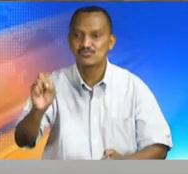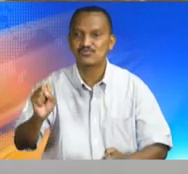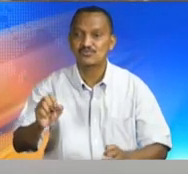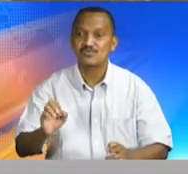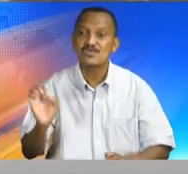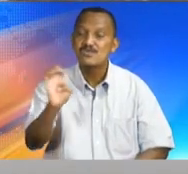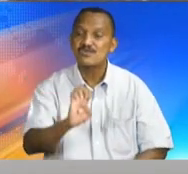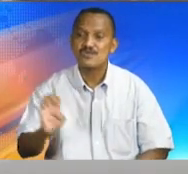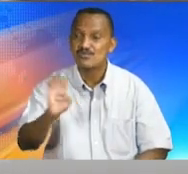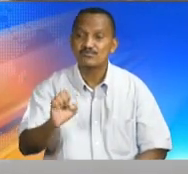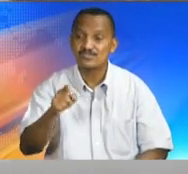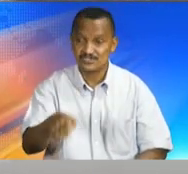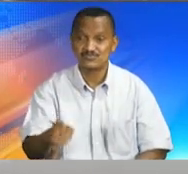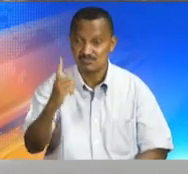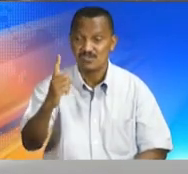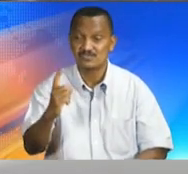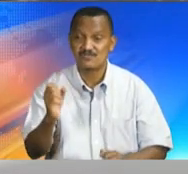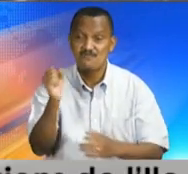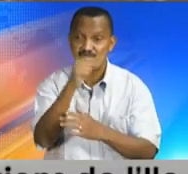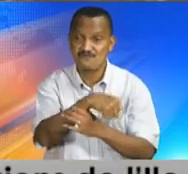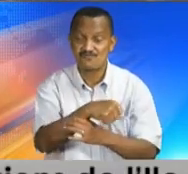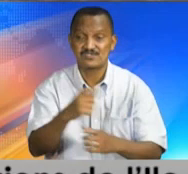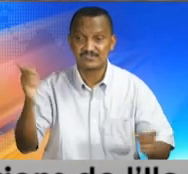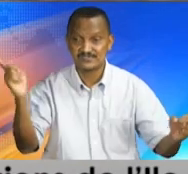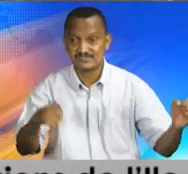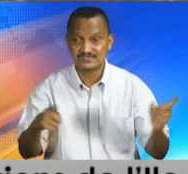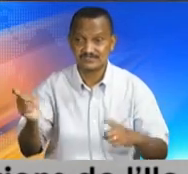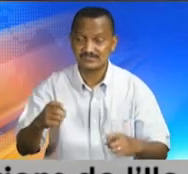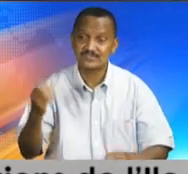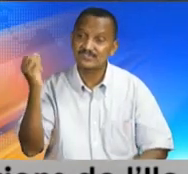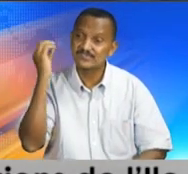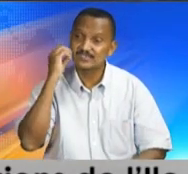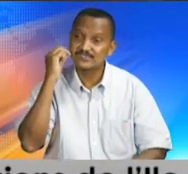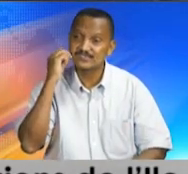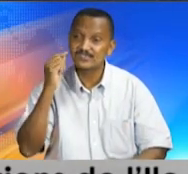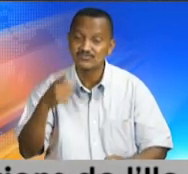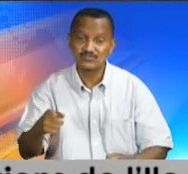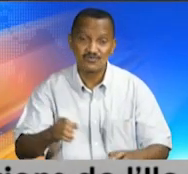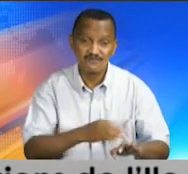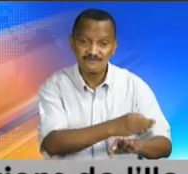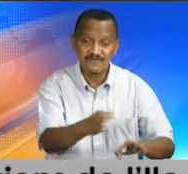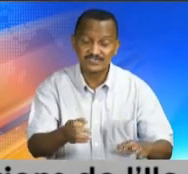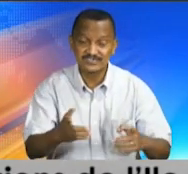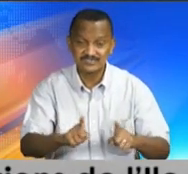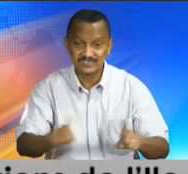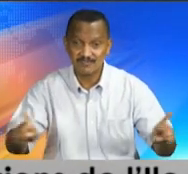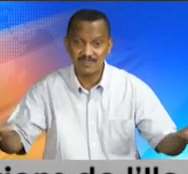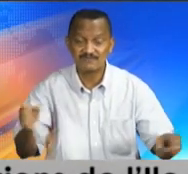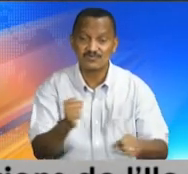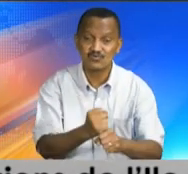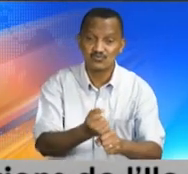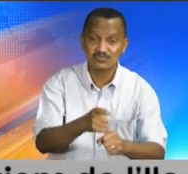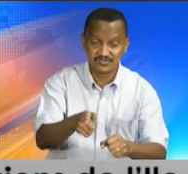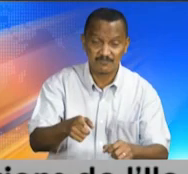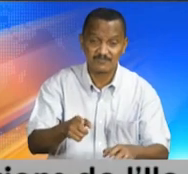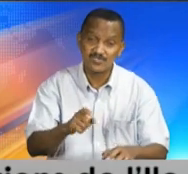amin'ny ankapobeny no mpanjifa ny vokatra tantely vokarin'ireo mpiompy malagasy. Sy ampiariana hita amin'ireo faritra samihafa manerana ny nosy ny fiompiana tantely